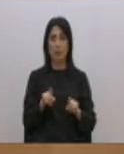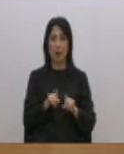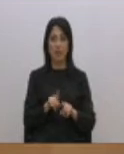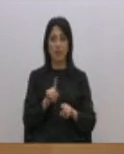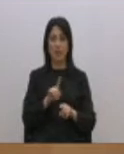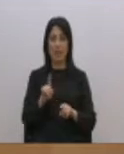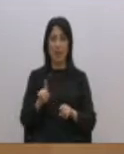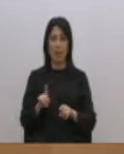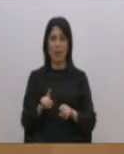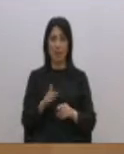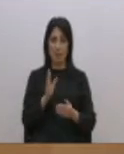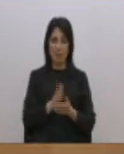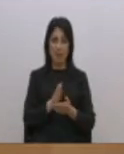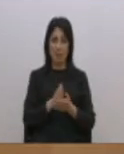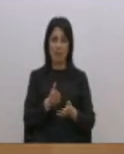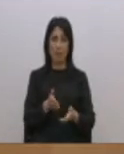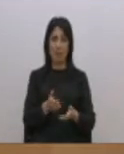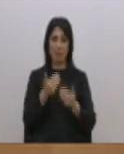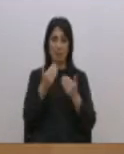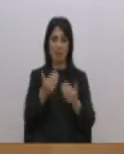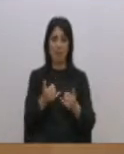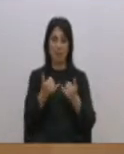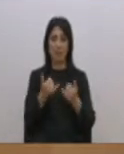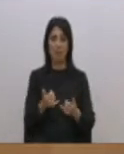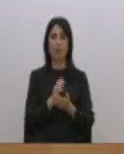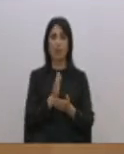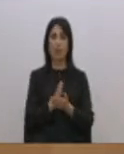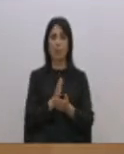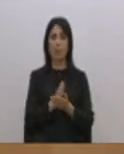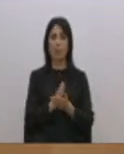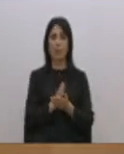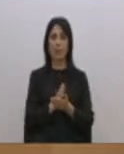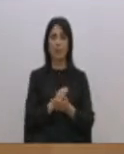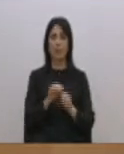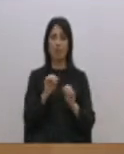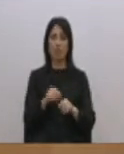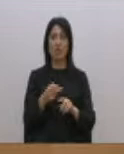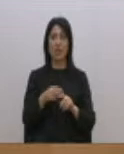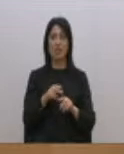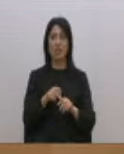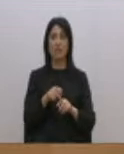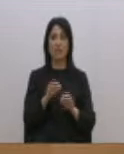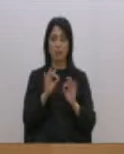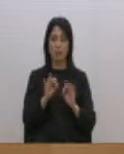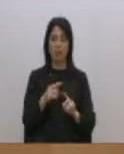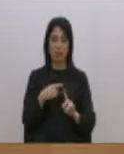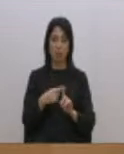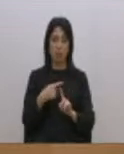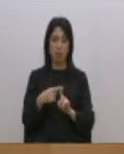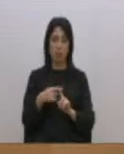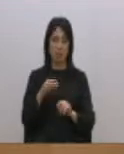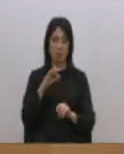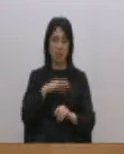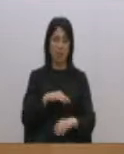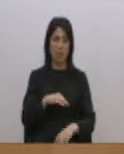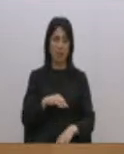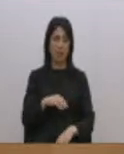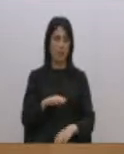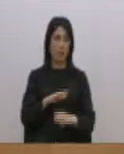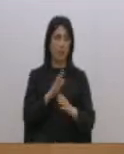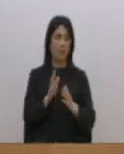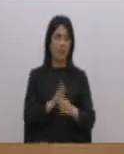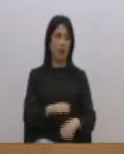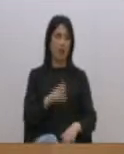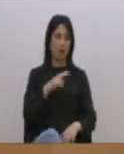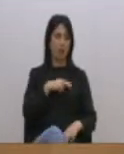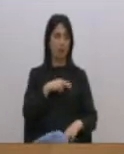pirame arse bobdes, mistuis, da, este atât. Și să zluiesc, marca pozitivă, a adgis, sunt clienobă și